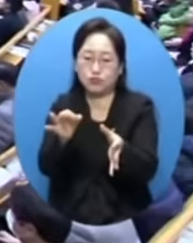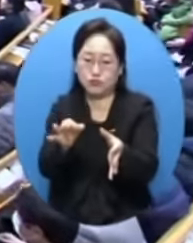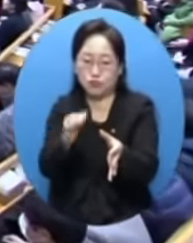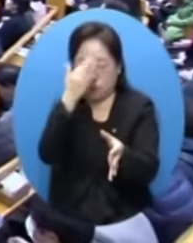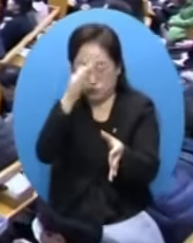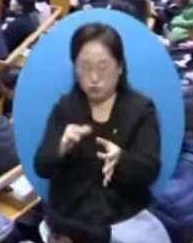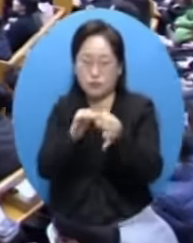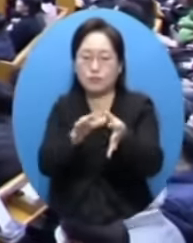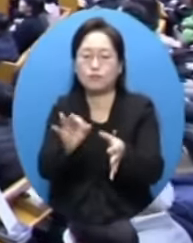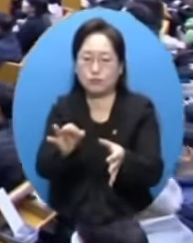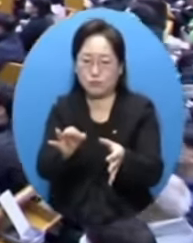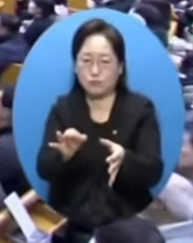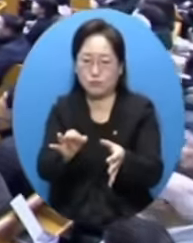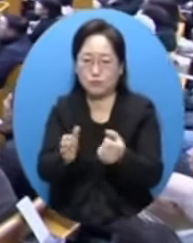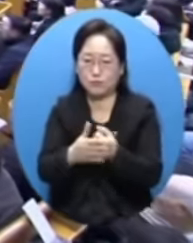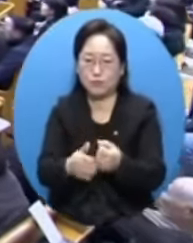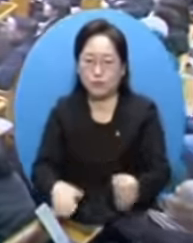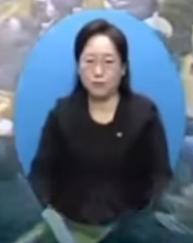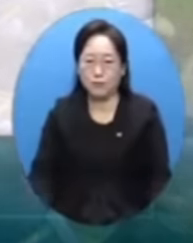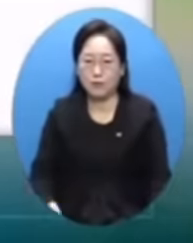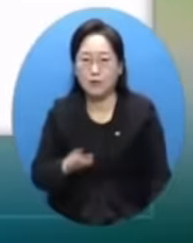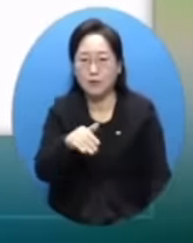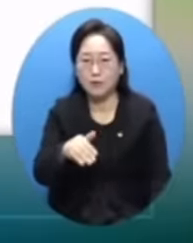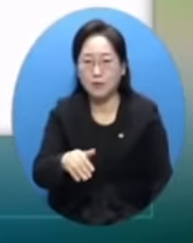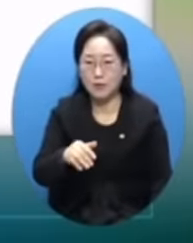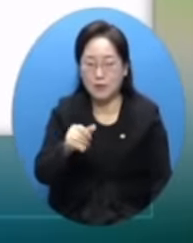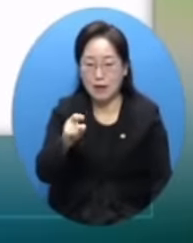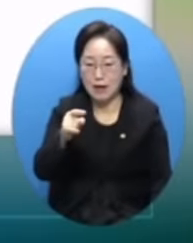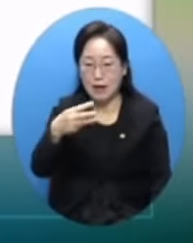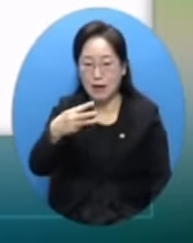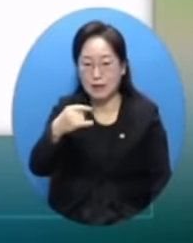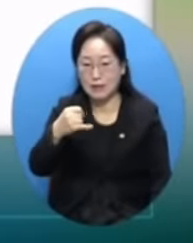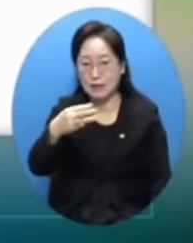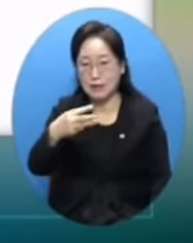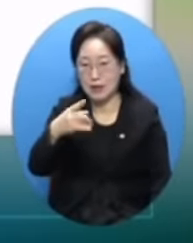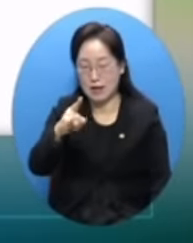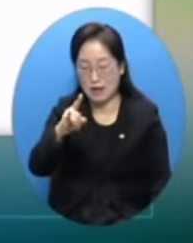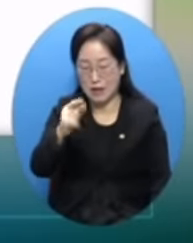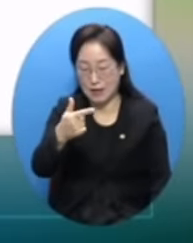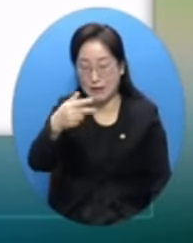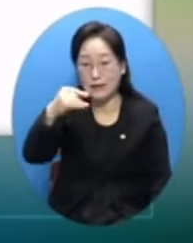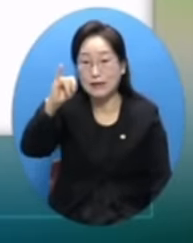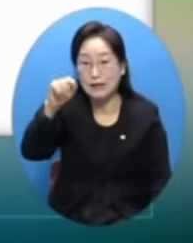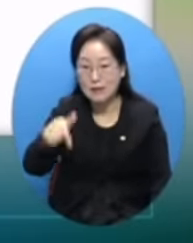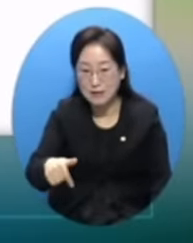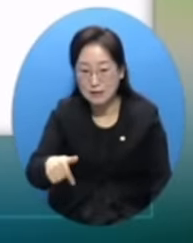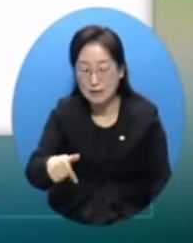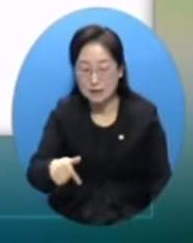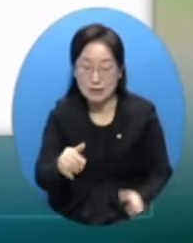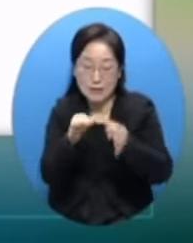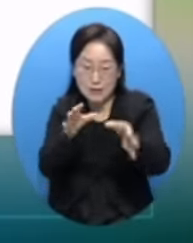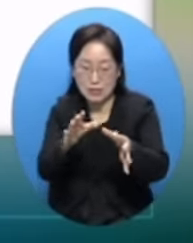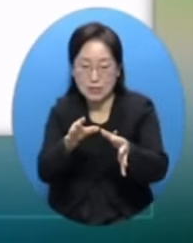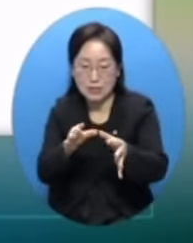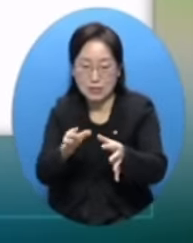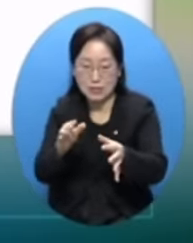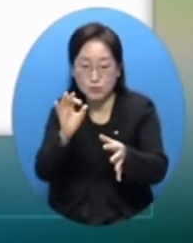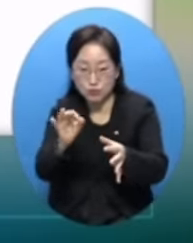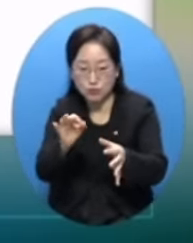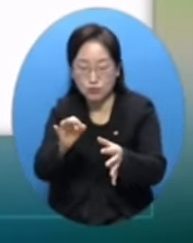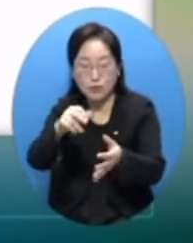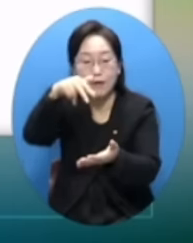애틀랜틱 필 필란트로피 아고 하는 기부 재단을 만들어서이 금액을